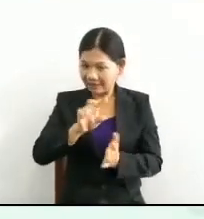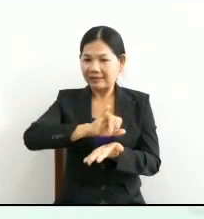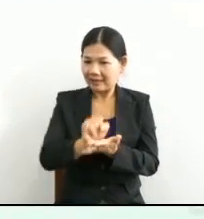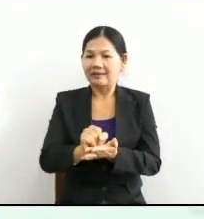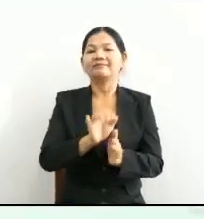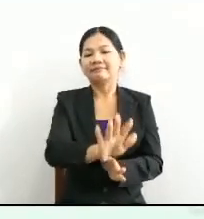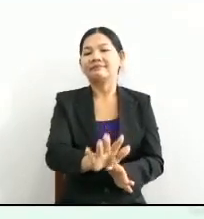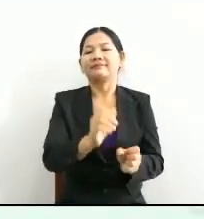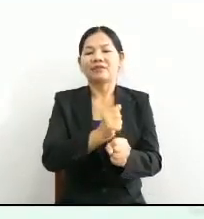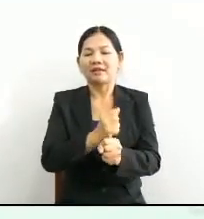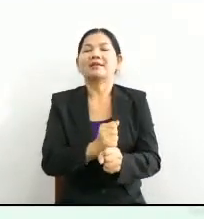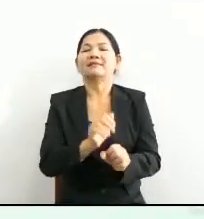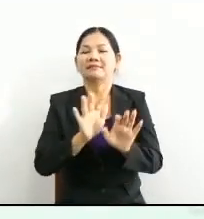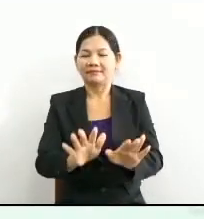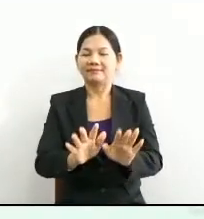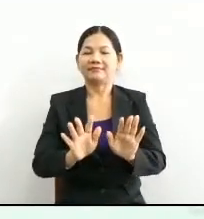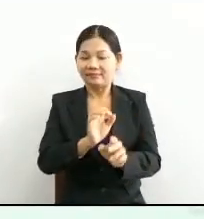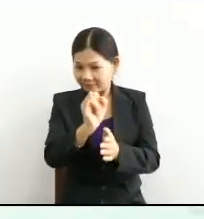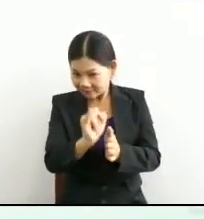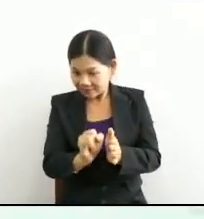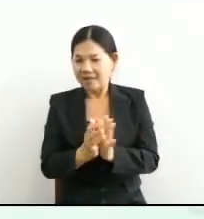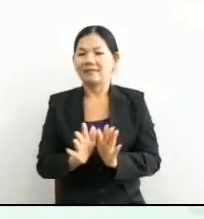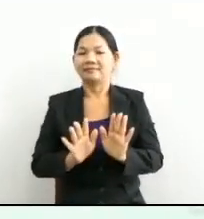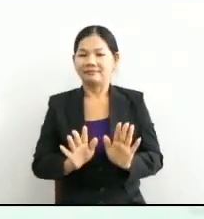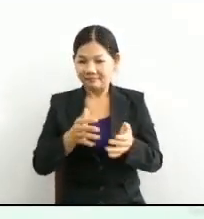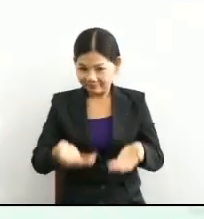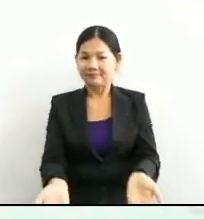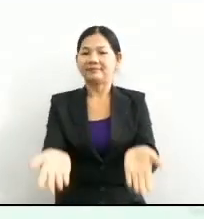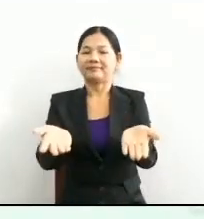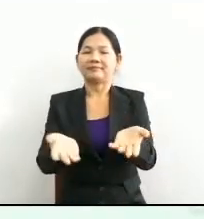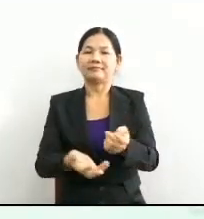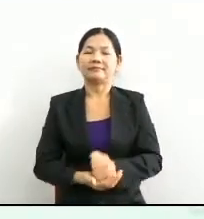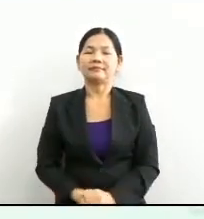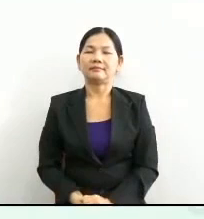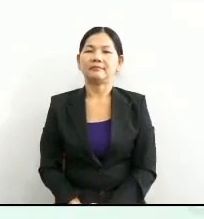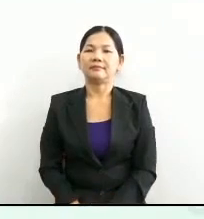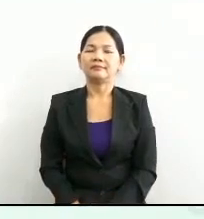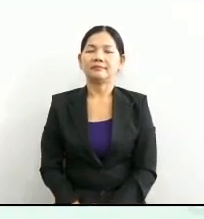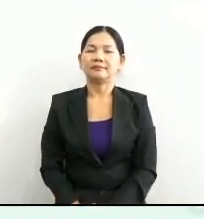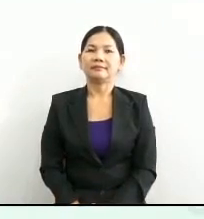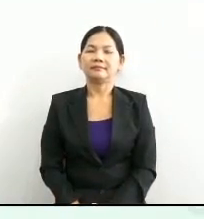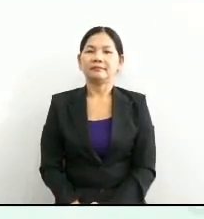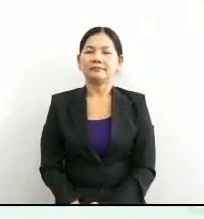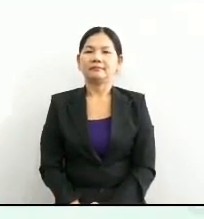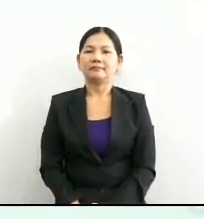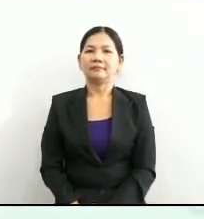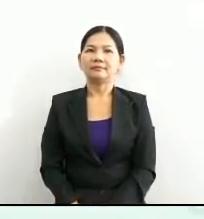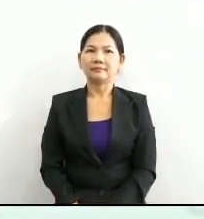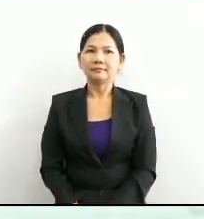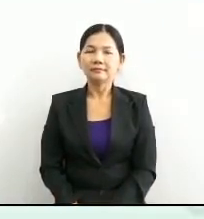nè ai con chụp nam thắc bị à so nắng tùm rung nè này cứu non con xe mà nhé pi này tí